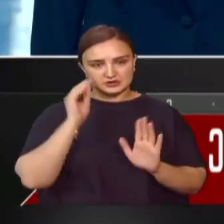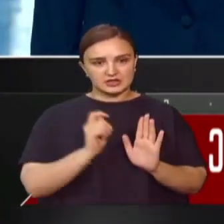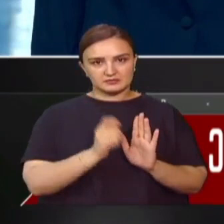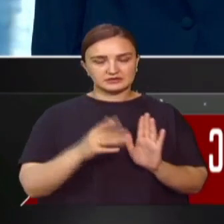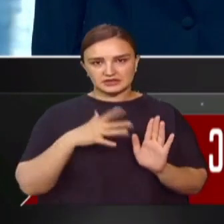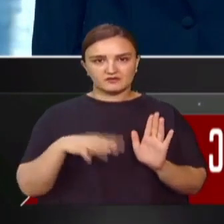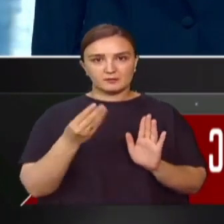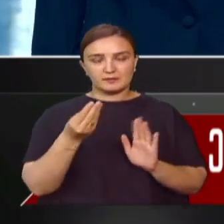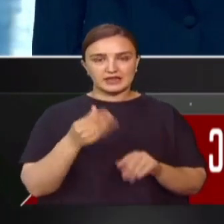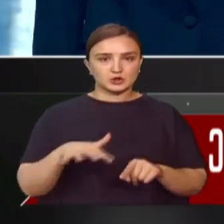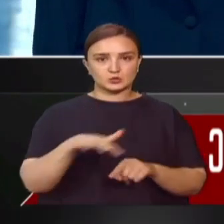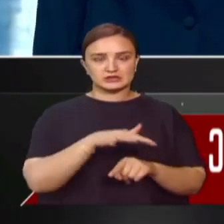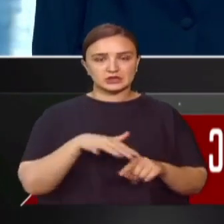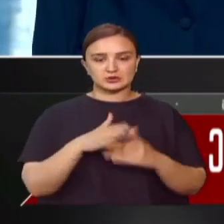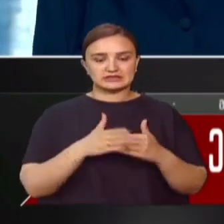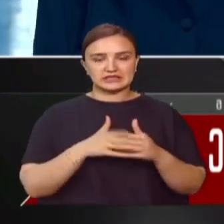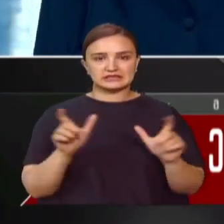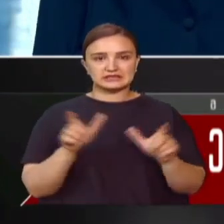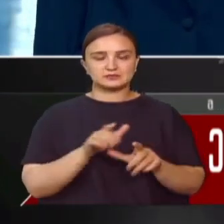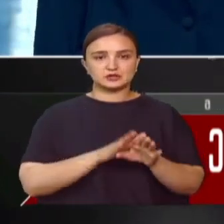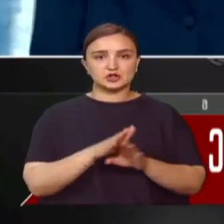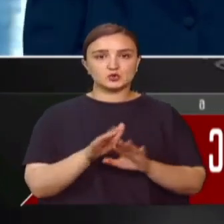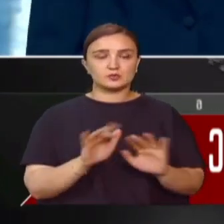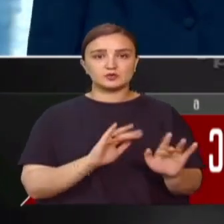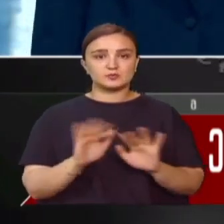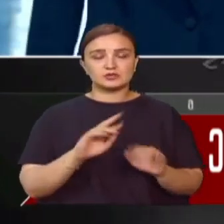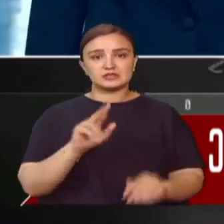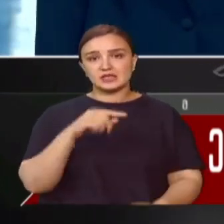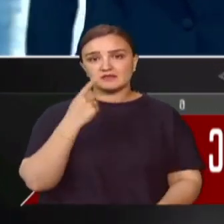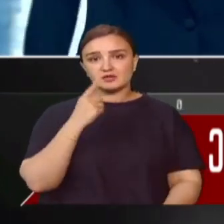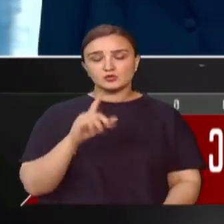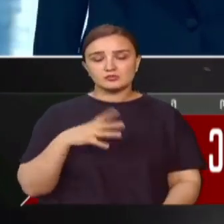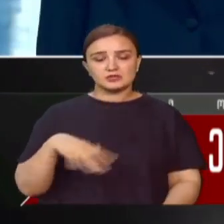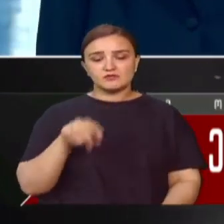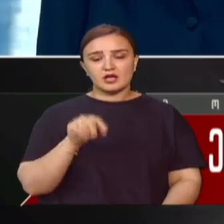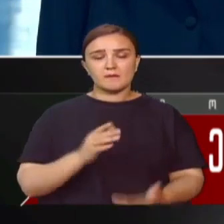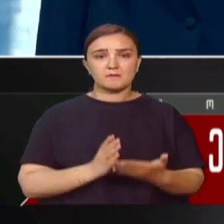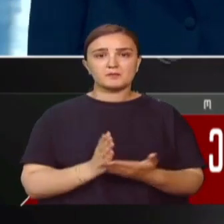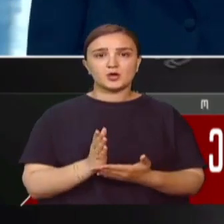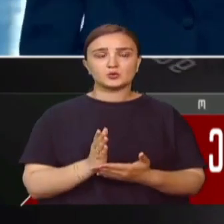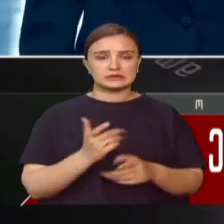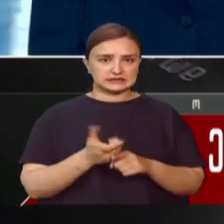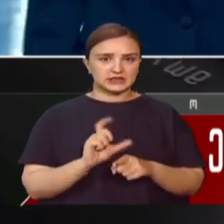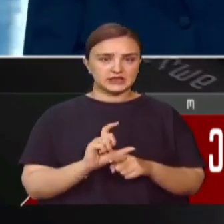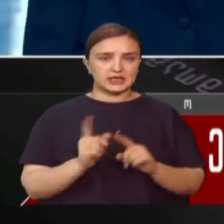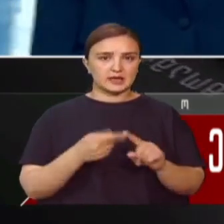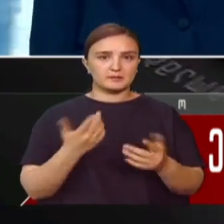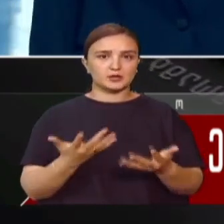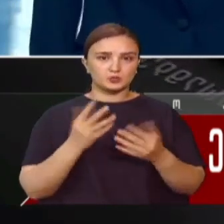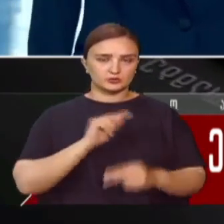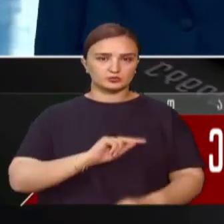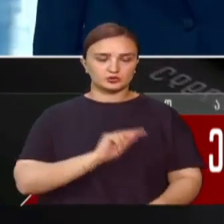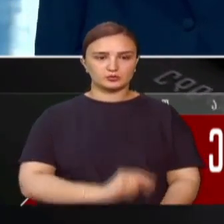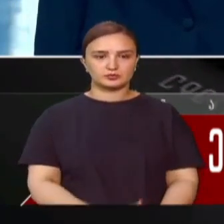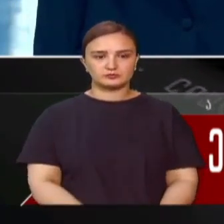საქართველოში ფინანსური სექტორის მიერ სანქციების შესრულების პროცესი და აღნიშნეს, რომ საქართველო ამ მიმართულებით საკმაოდ ეფექტურად